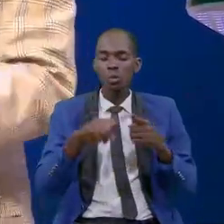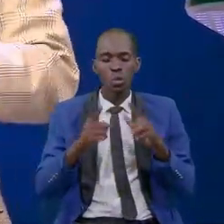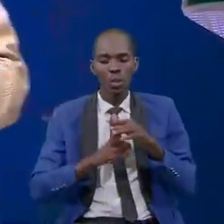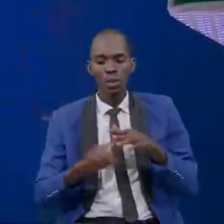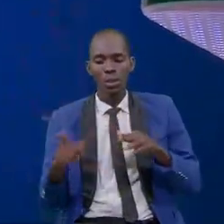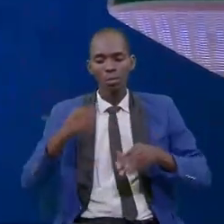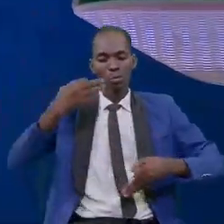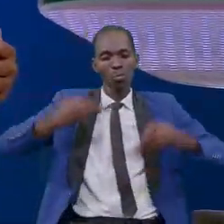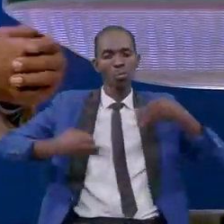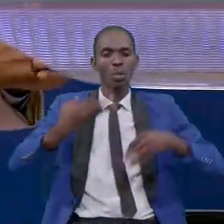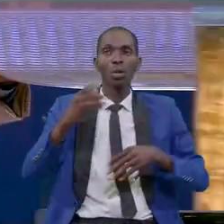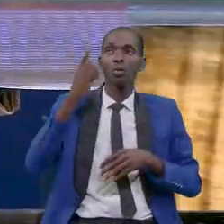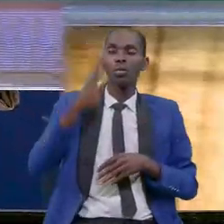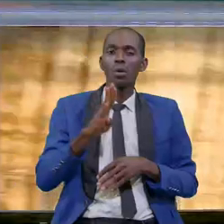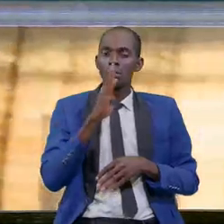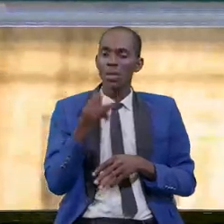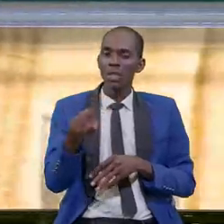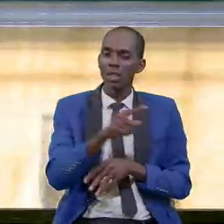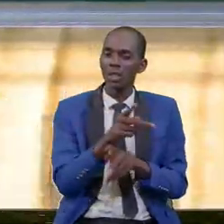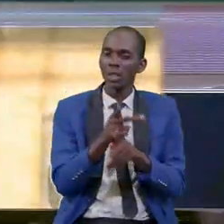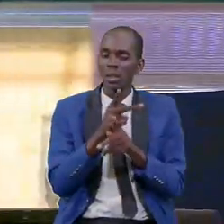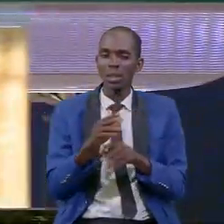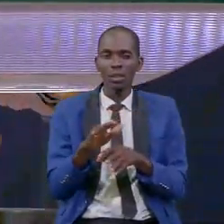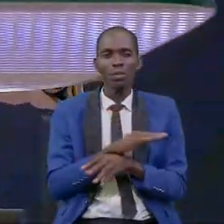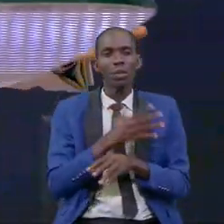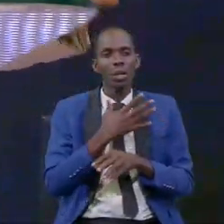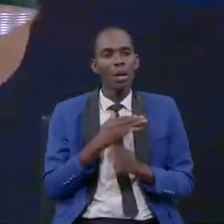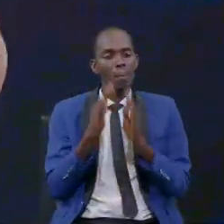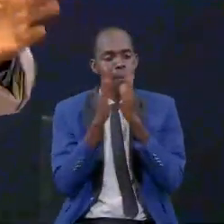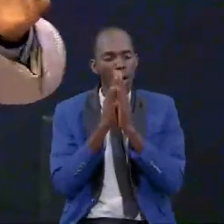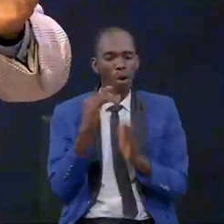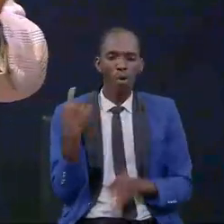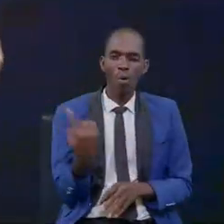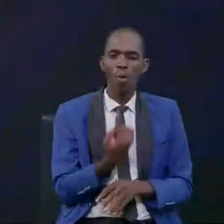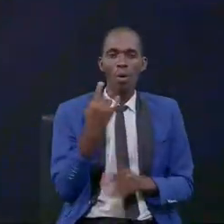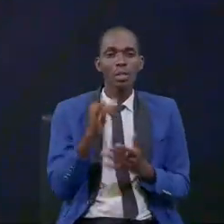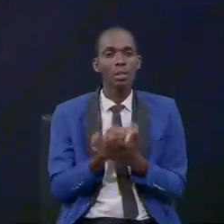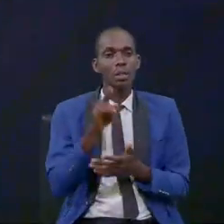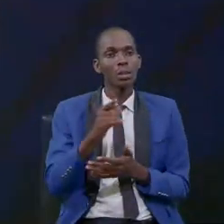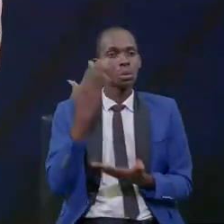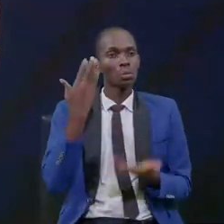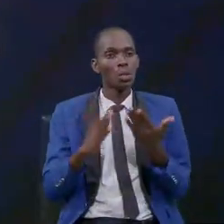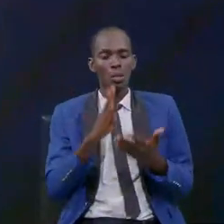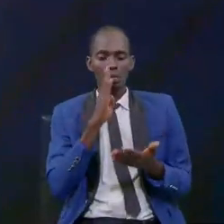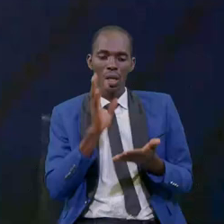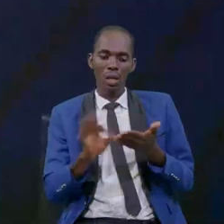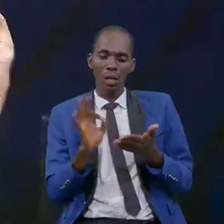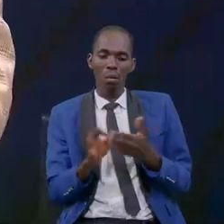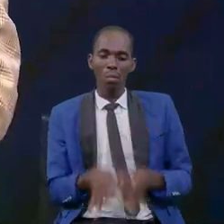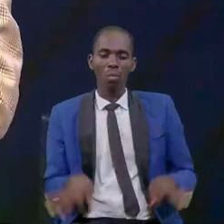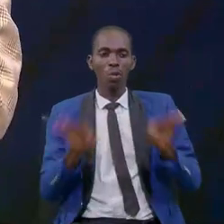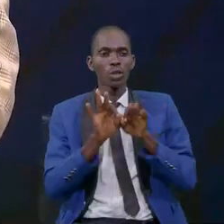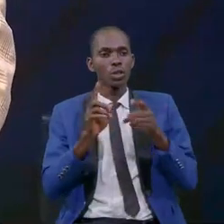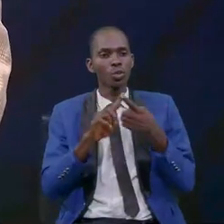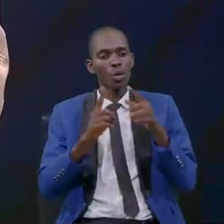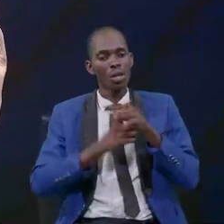n'ont pas échappé au jugement de Dieu. Veillez donc et priez en tout temps, afin que vous